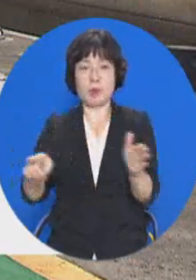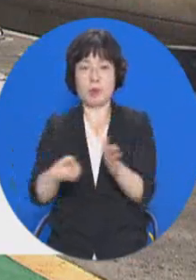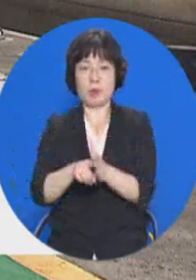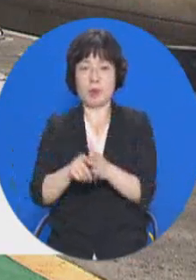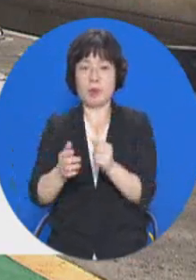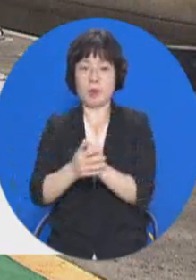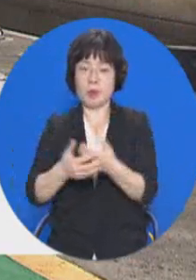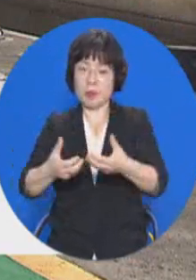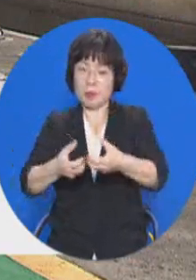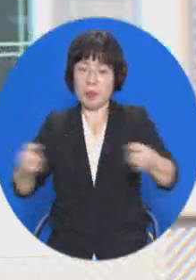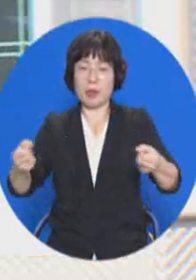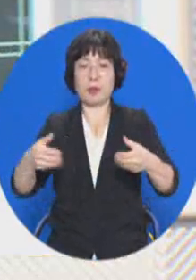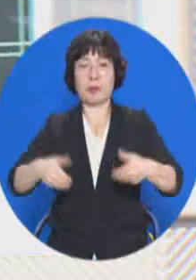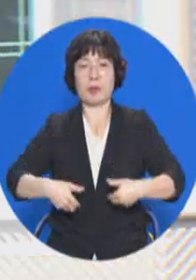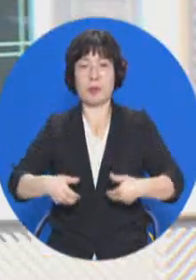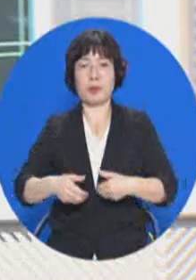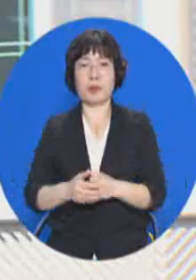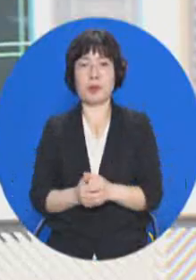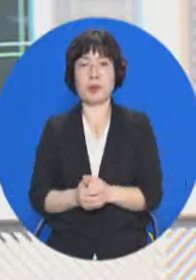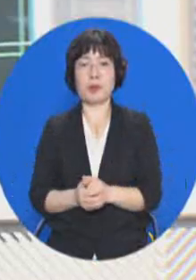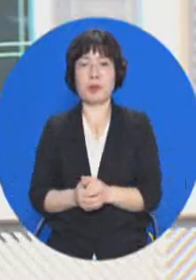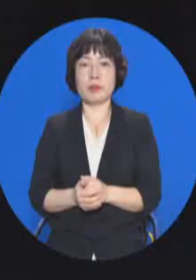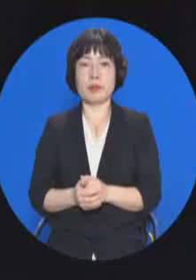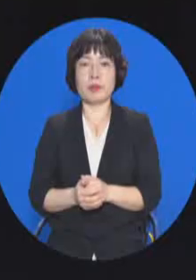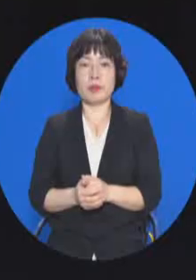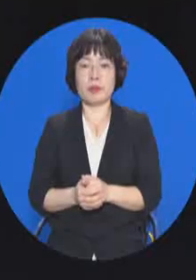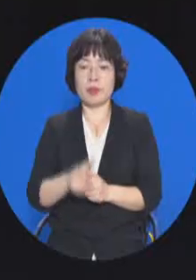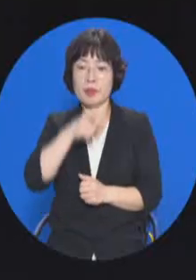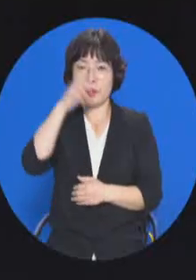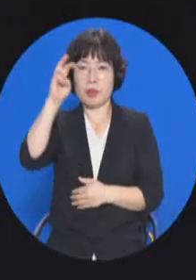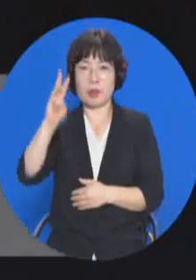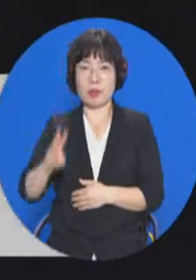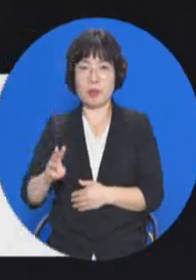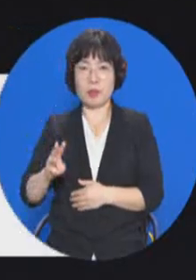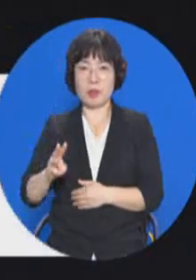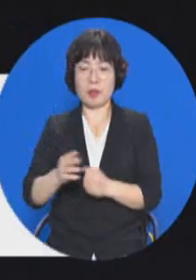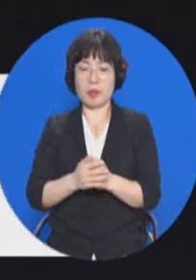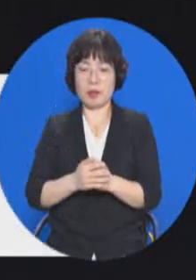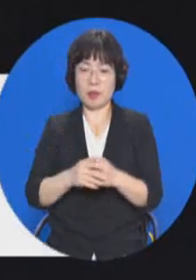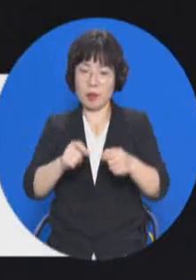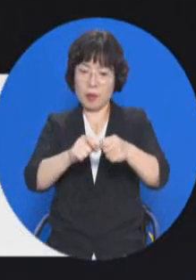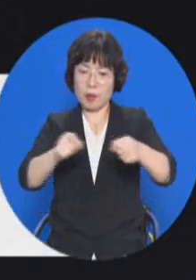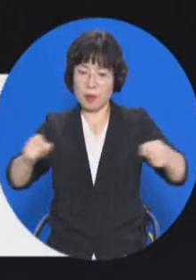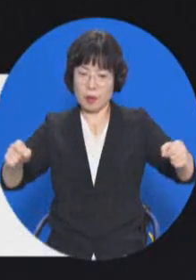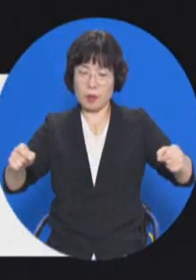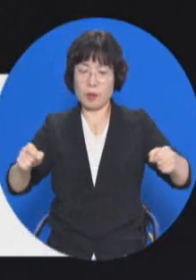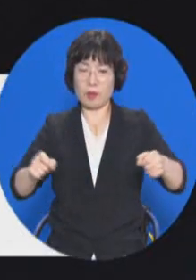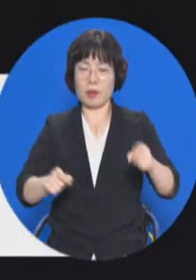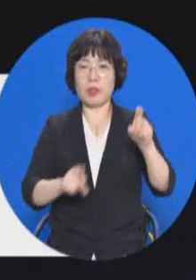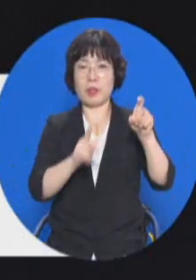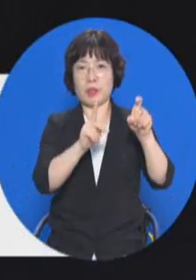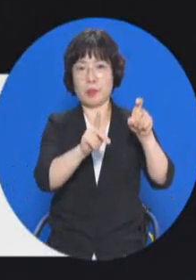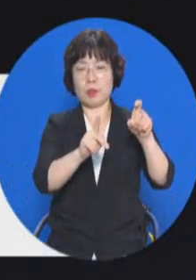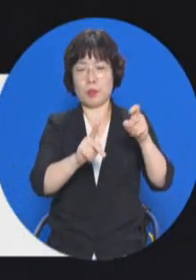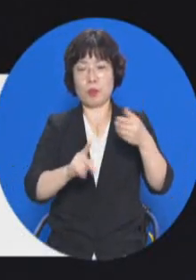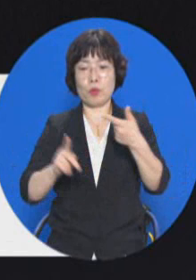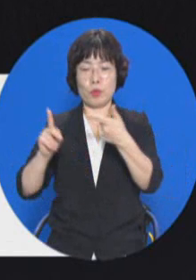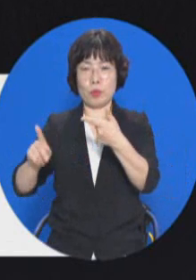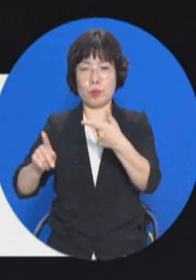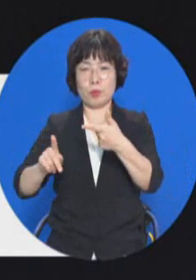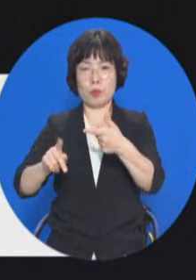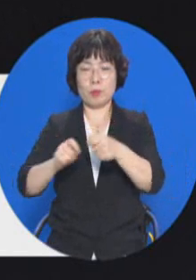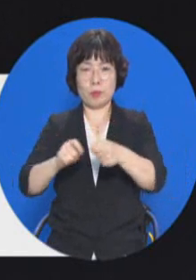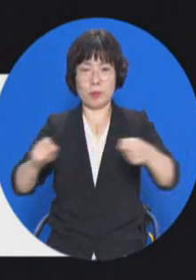청사 분산이 필요하다고 강조했습니다. 여천으로 가는 그 거리가 많게는 10km, 6km 이상 이런 차이가